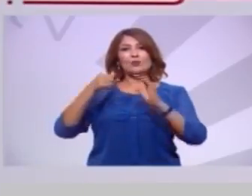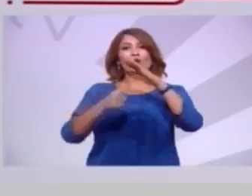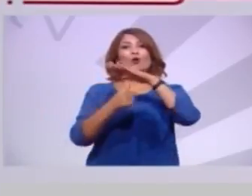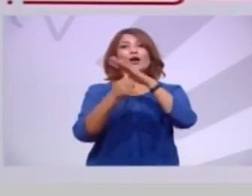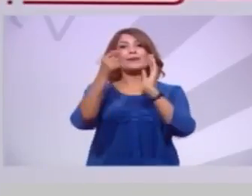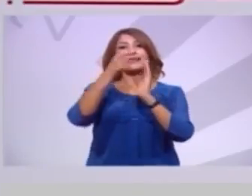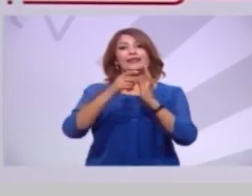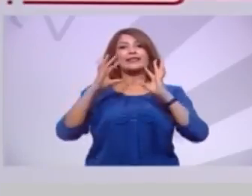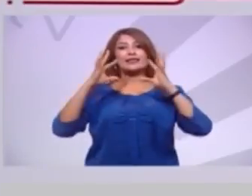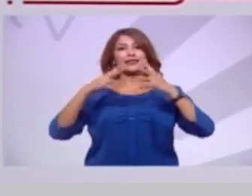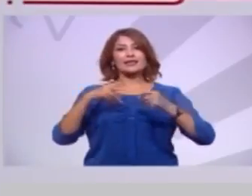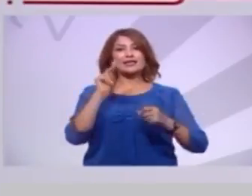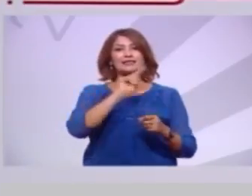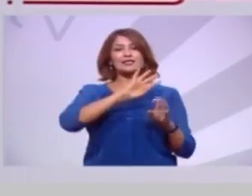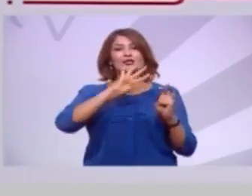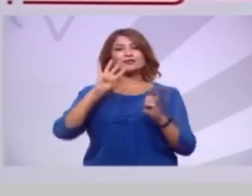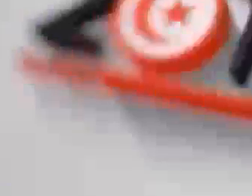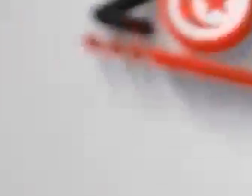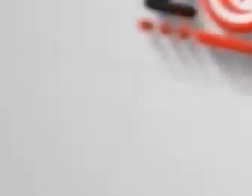وعشرين قائمه النداء